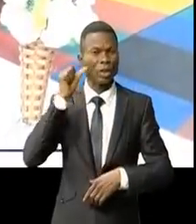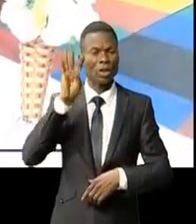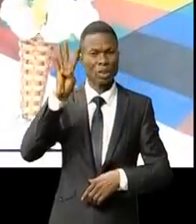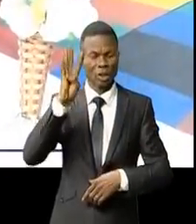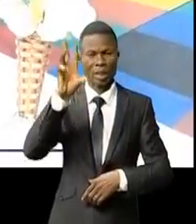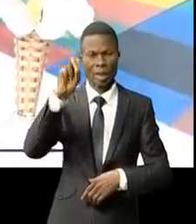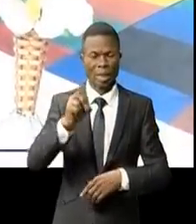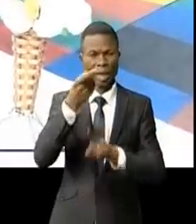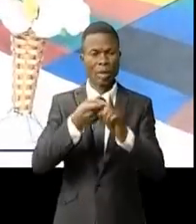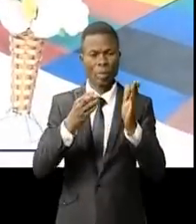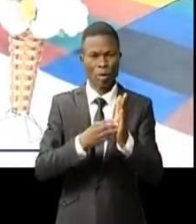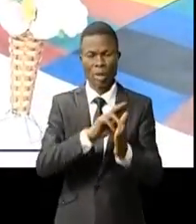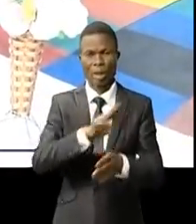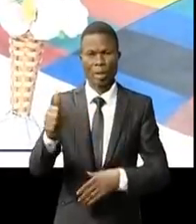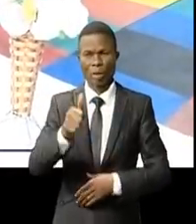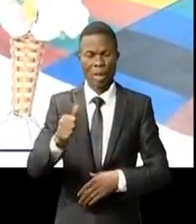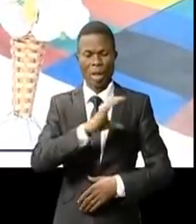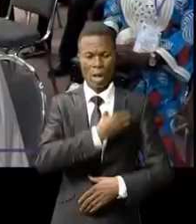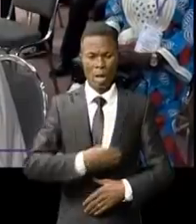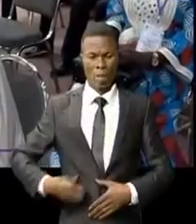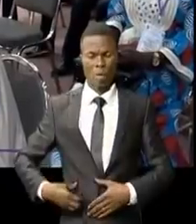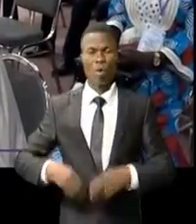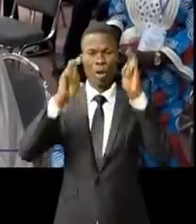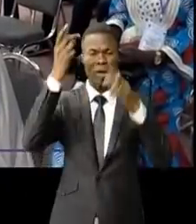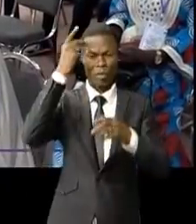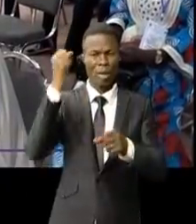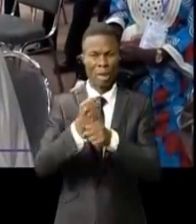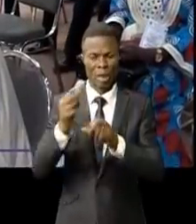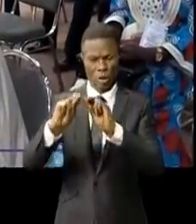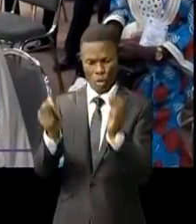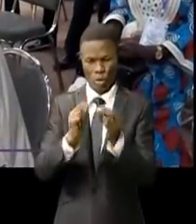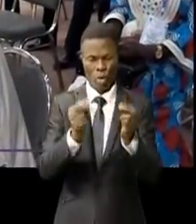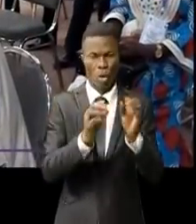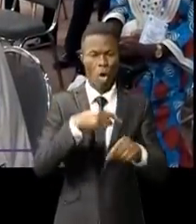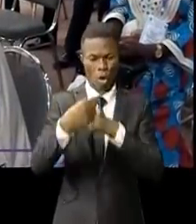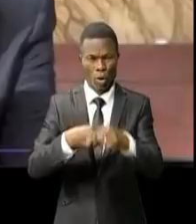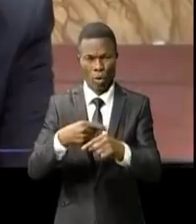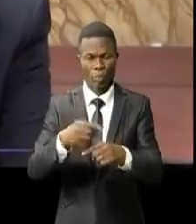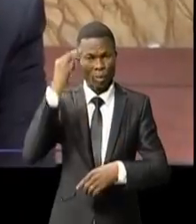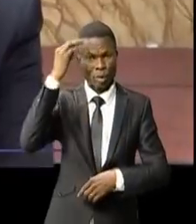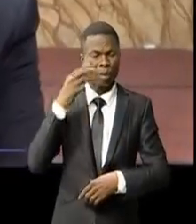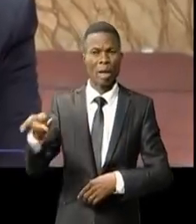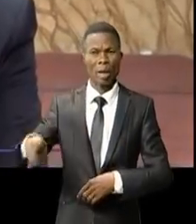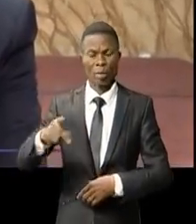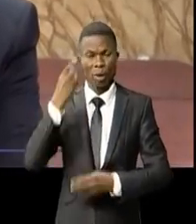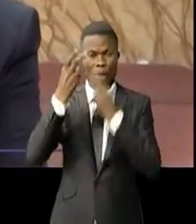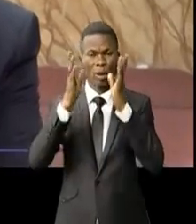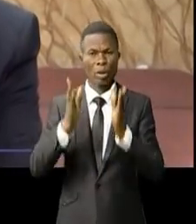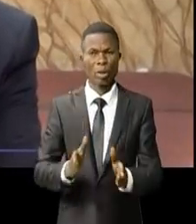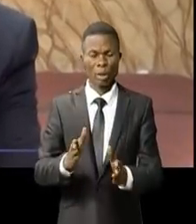30 septembre 2021 avec le bourgmestre de Kinshasa. Ces travaux en commission ont été ouverts par les ministres provinciaux du